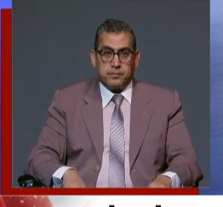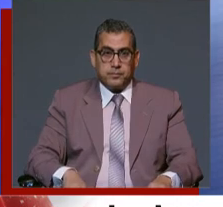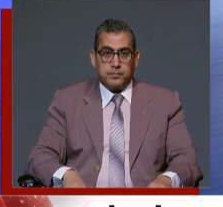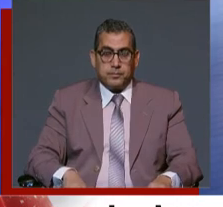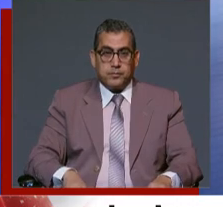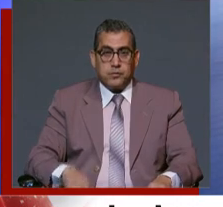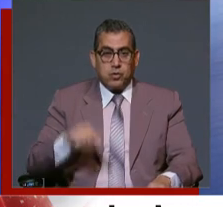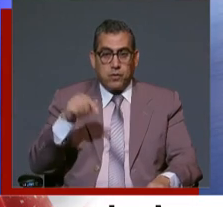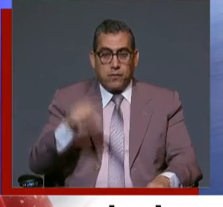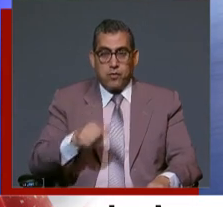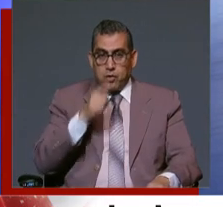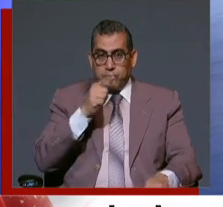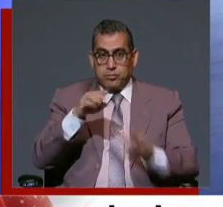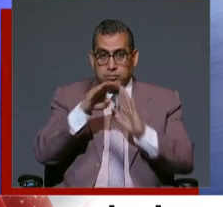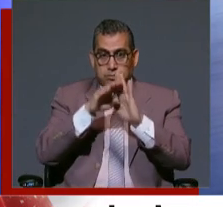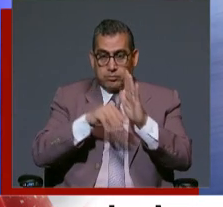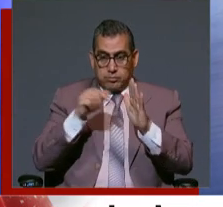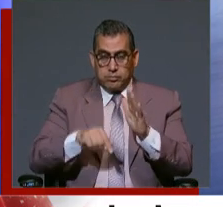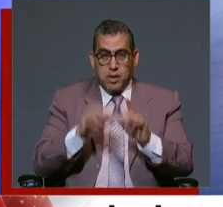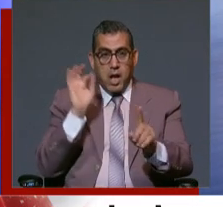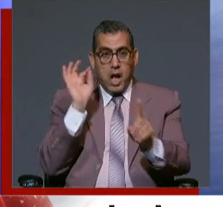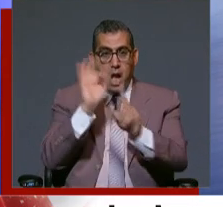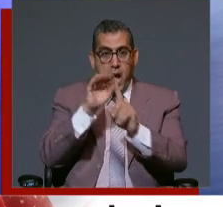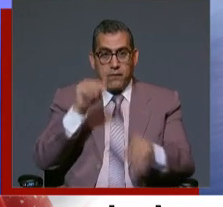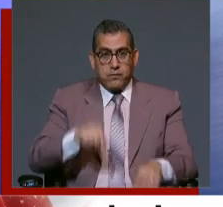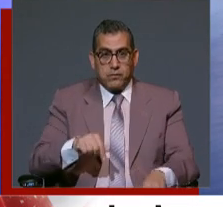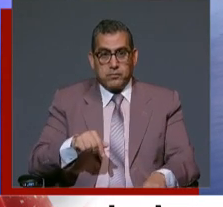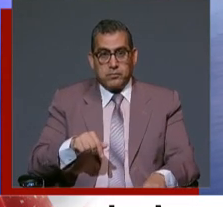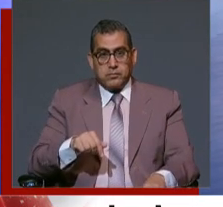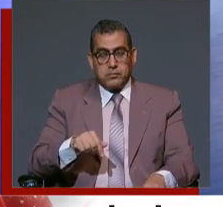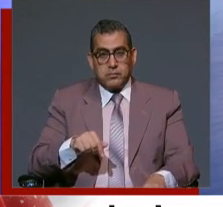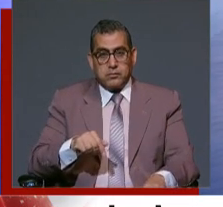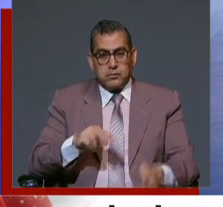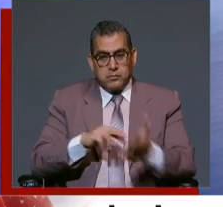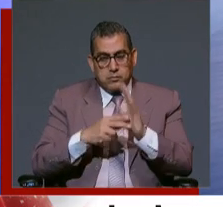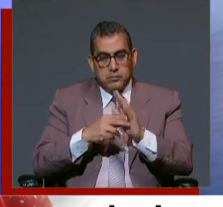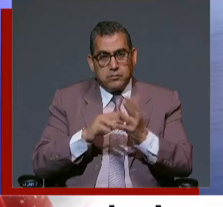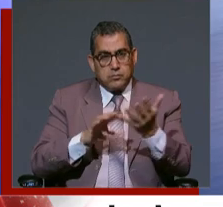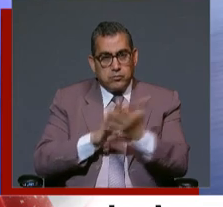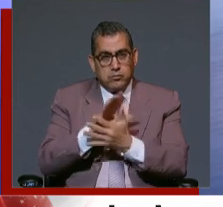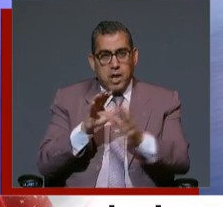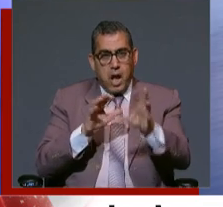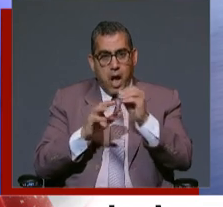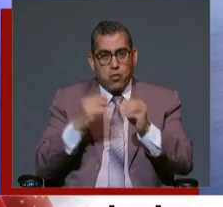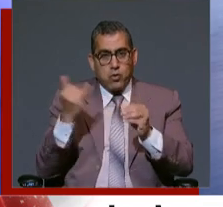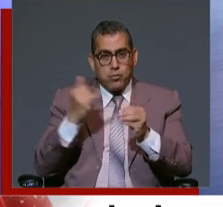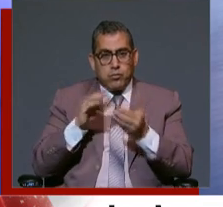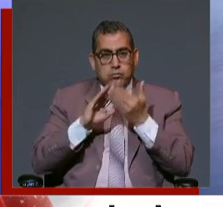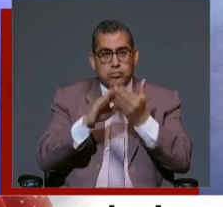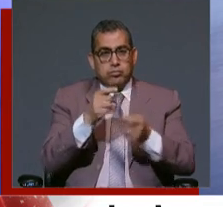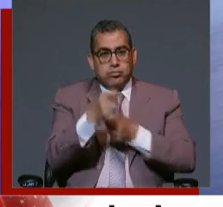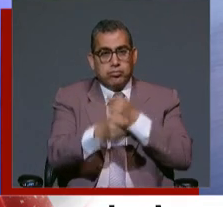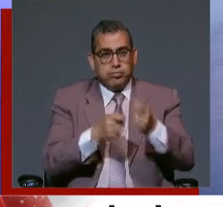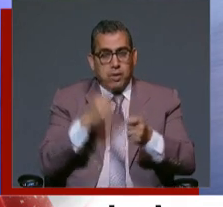ويكفي في هذا الصدد الإشارة إلى حجم بعض الاحتياجات التمويلية